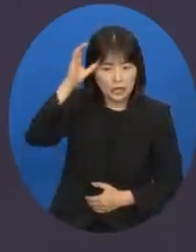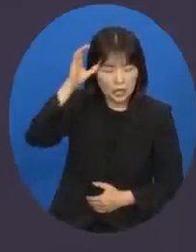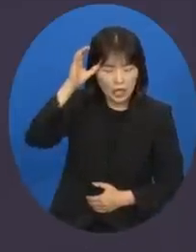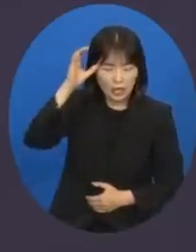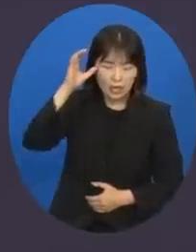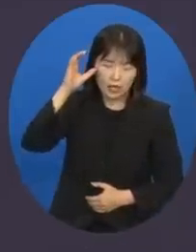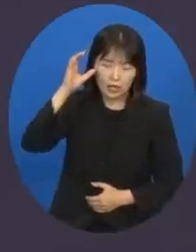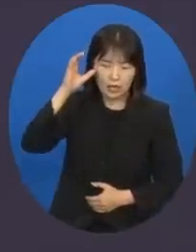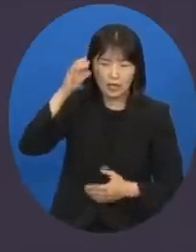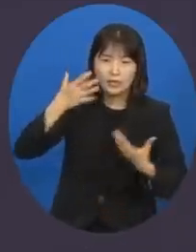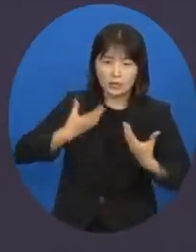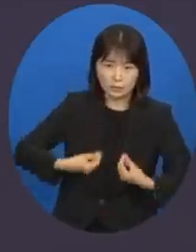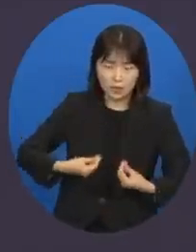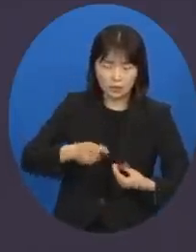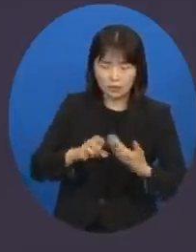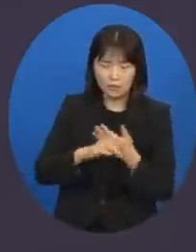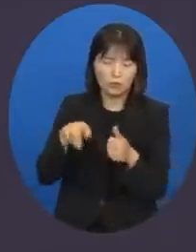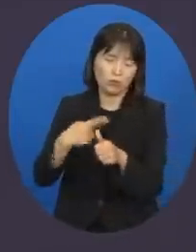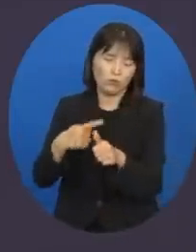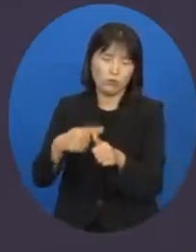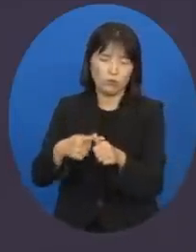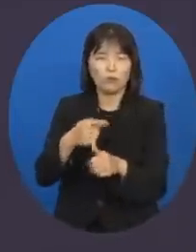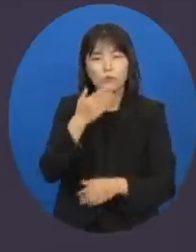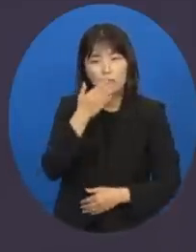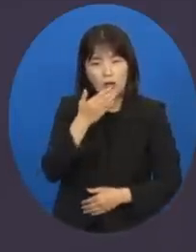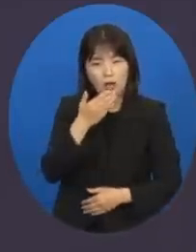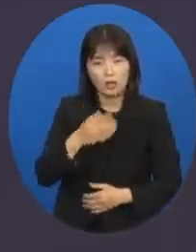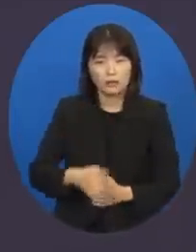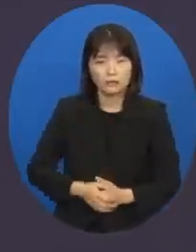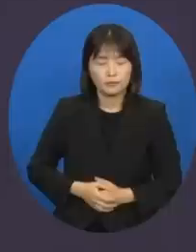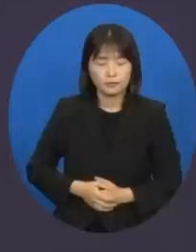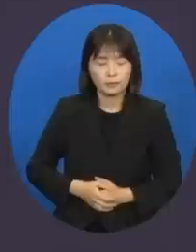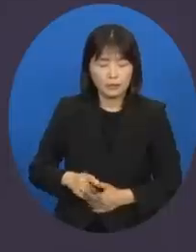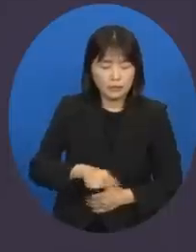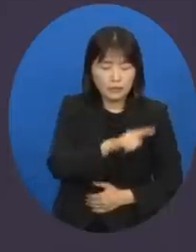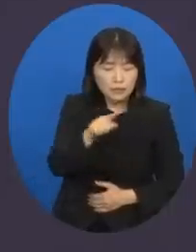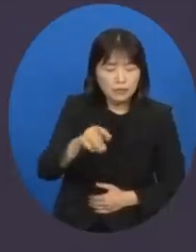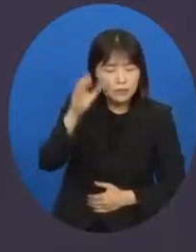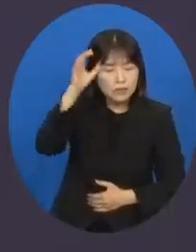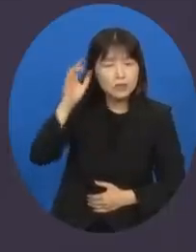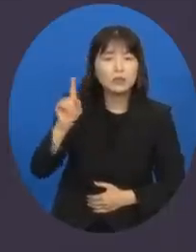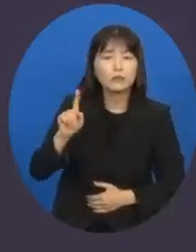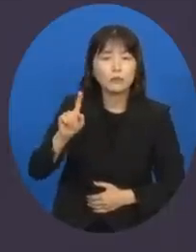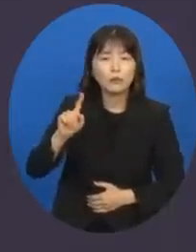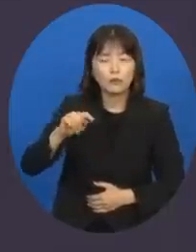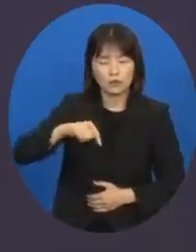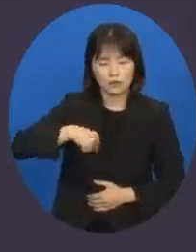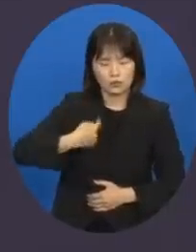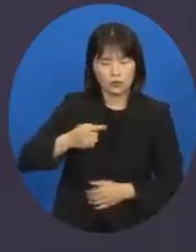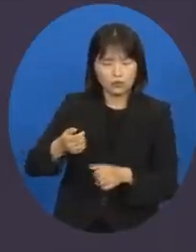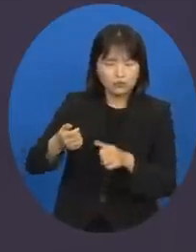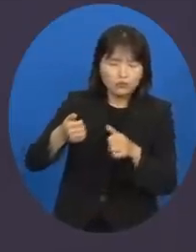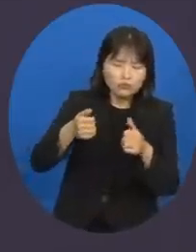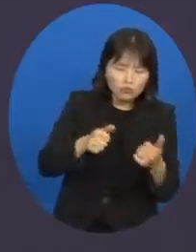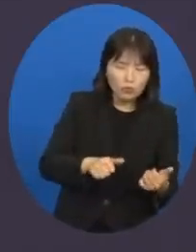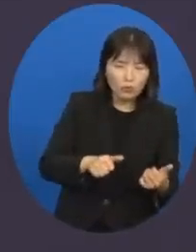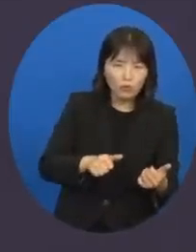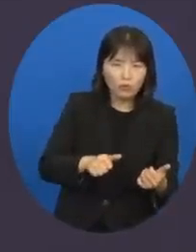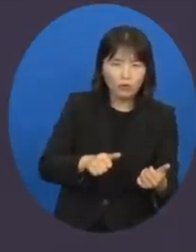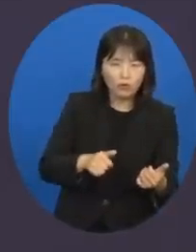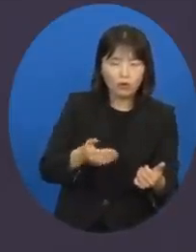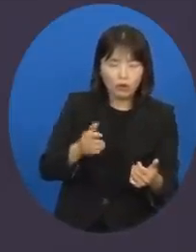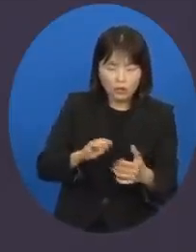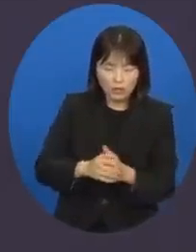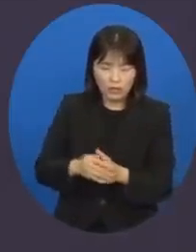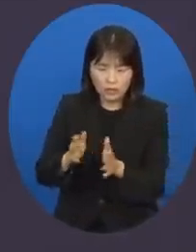커지기 마련이죠. 과연 이들은 무엇을 기대했던 것일까? 아니 자신들도 지금 죽어가는 판에 예수님께